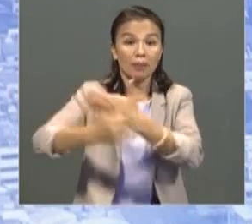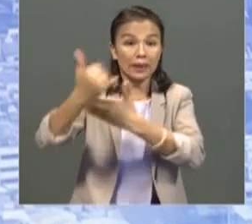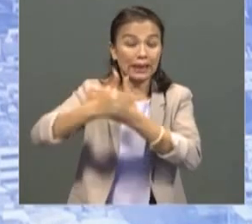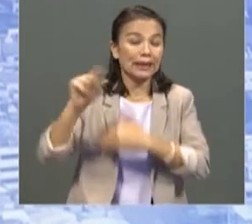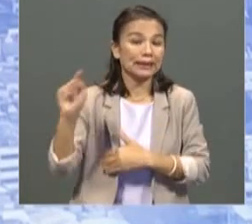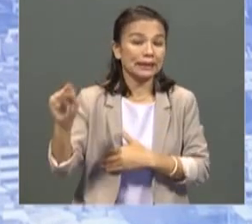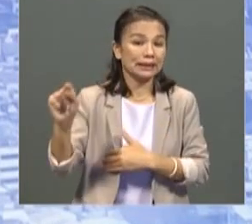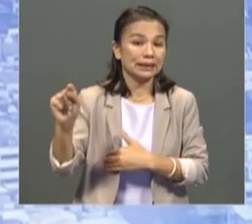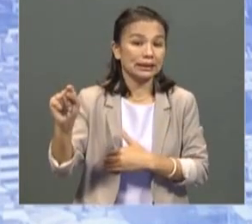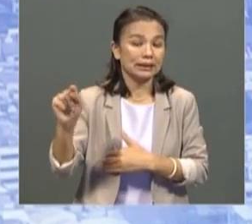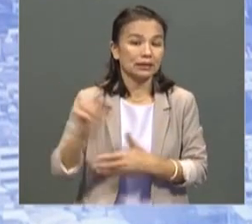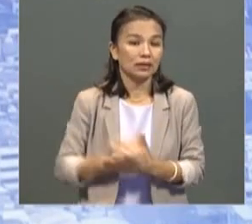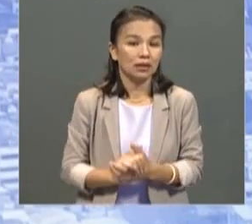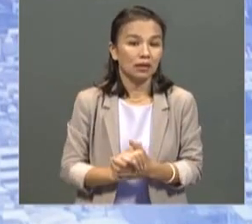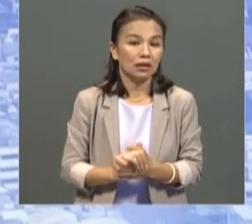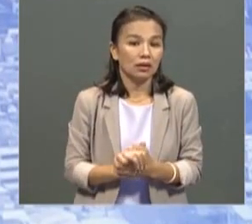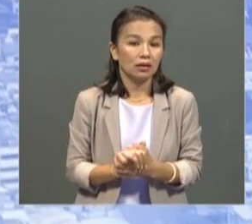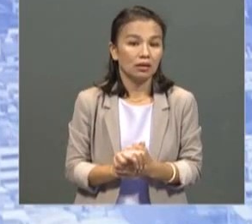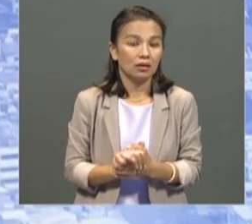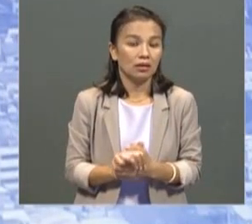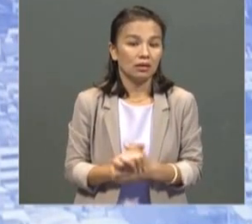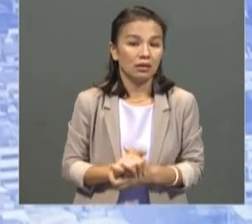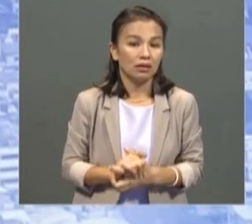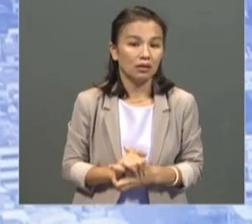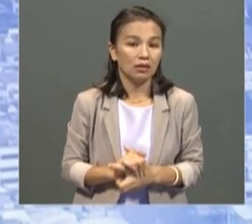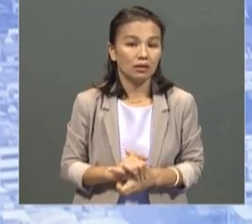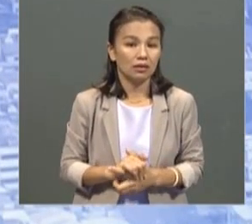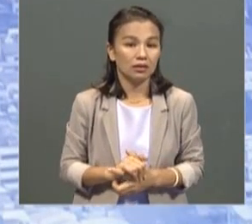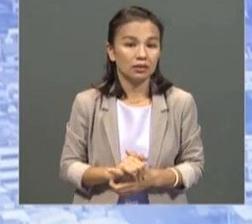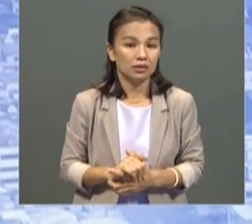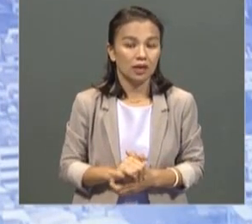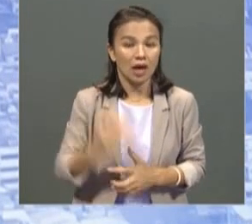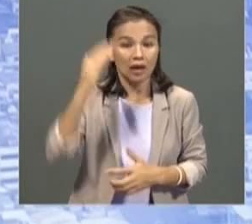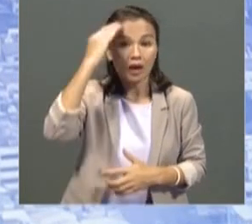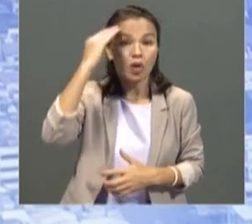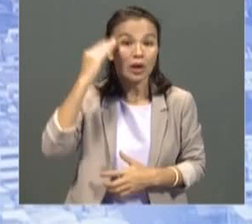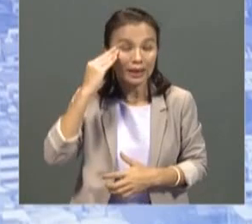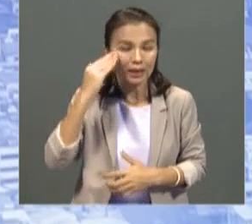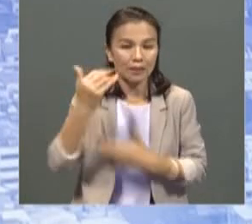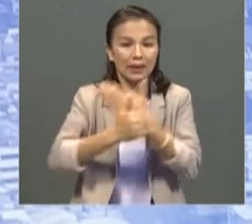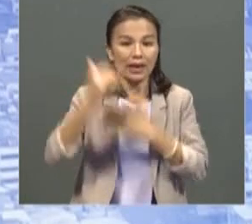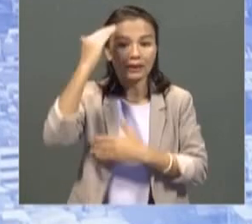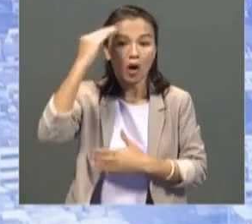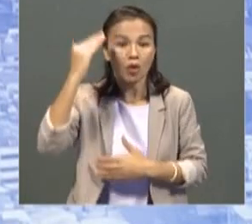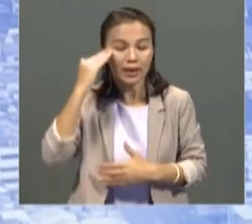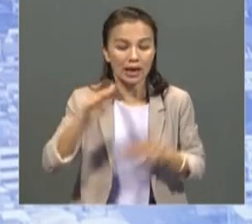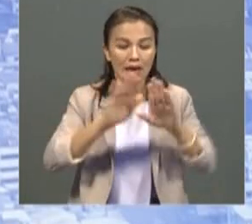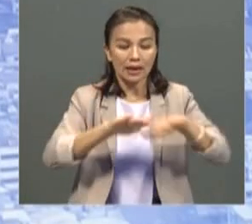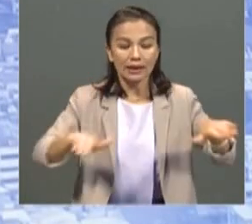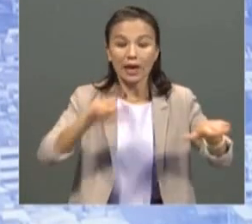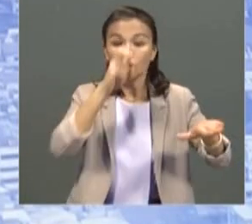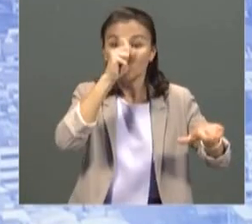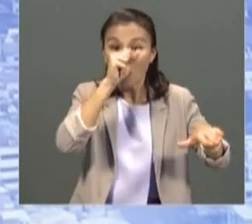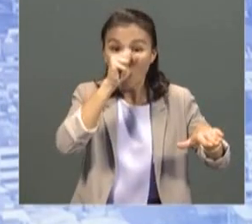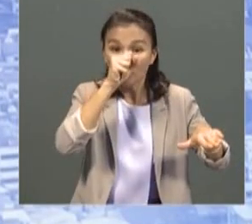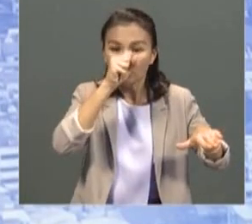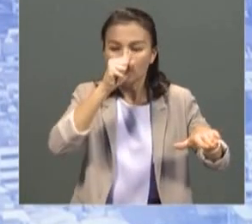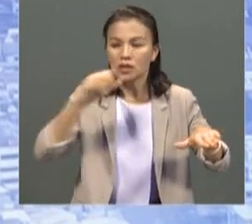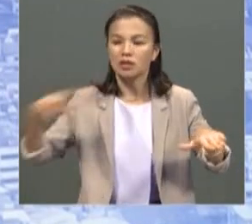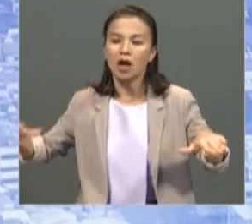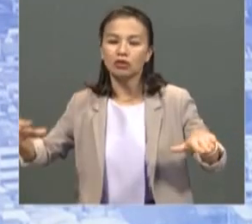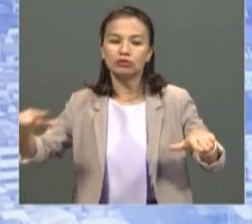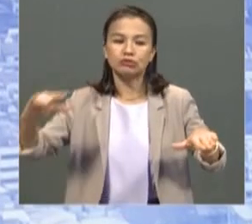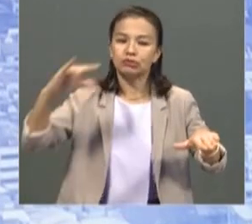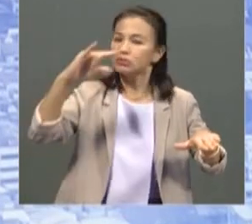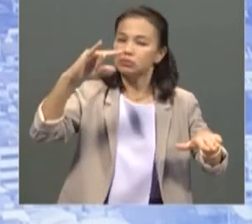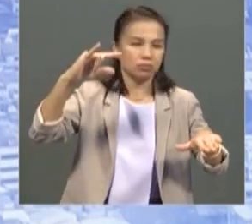နိုင်ငံခြားတွေမှာဆိုလို့ရှိရင်ဒီစာမွေးဝဲနဲ့ပတ်သက်တာတွေအင်မတန်မှသူတို့လေးထားပါတယ်တောင်ကိုရီးယားမှာဆိုလို့ရှိရင်ကလေးစာမွေးဖြည့်